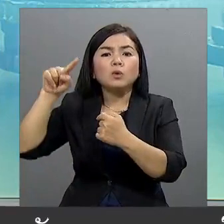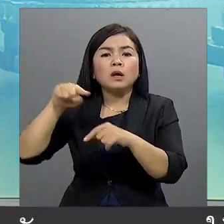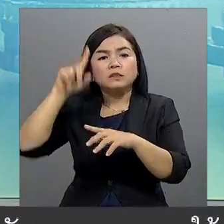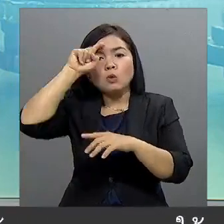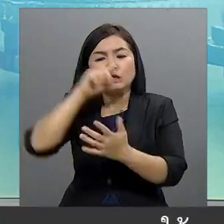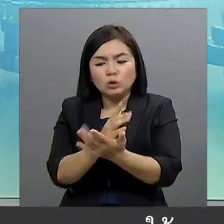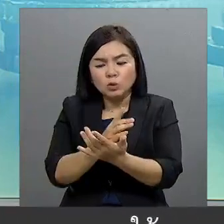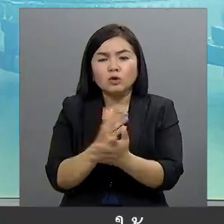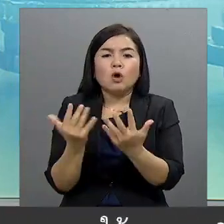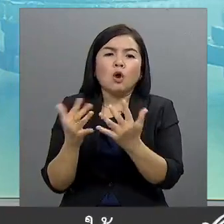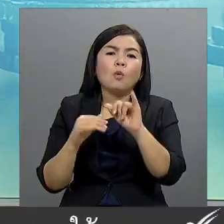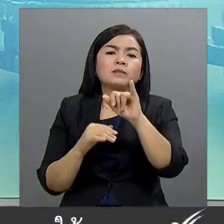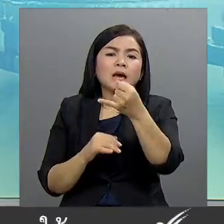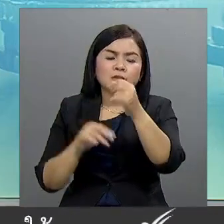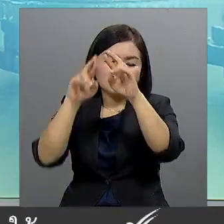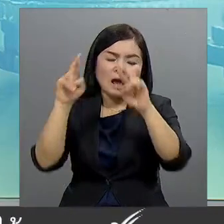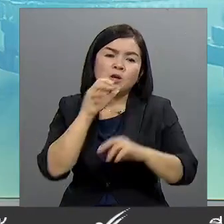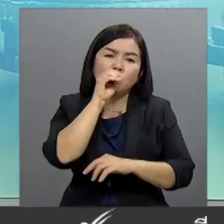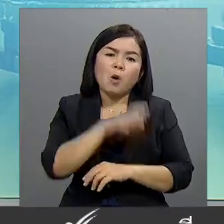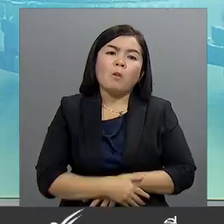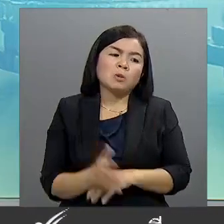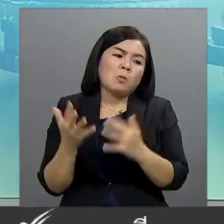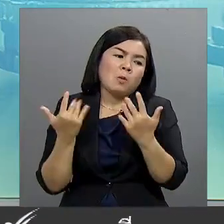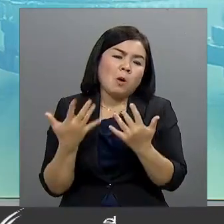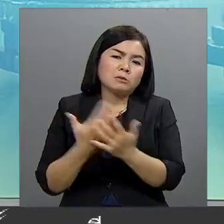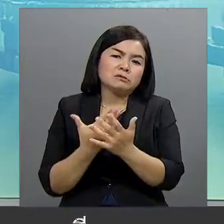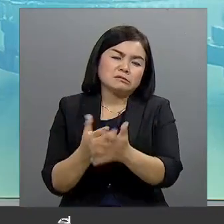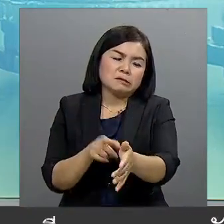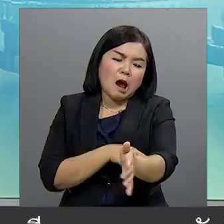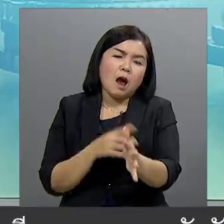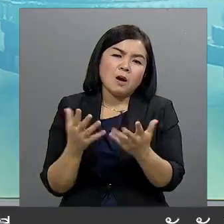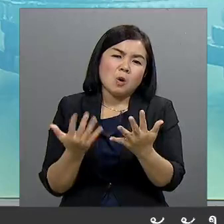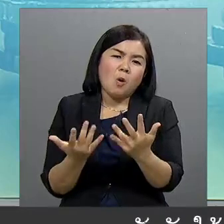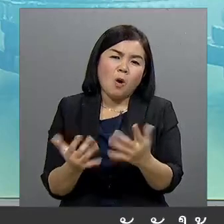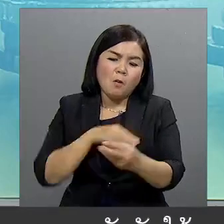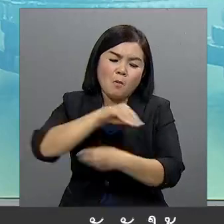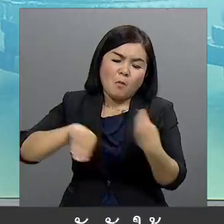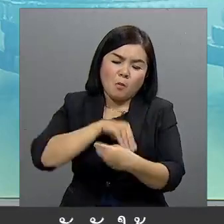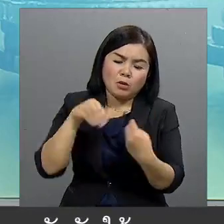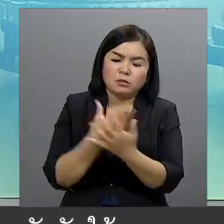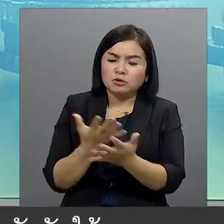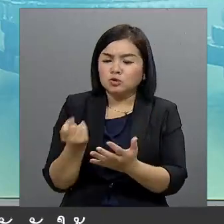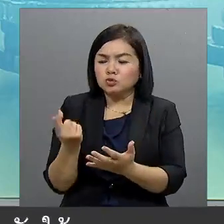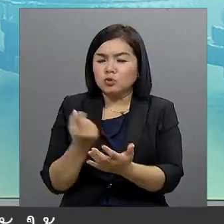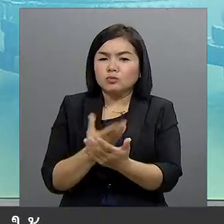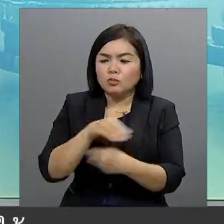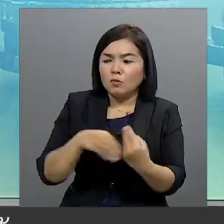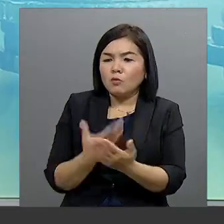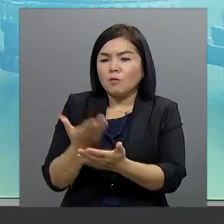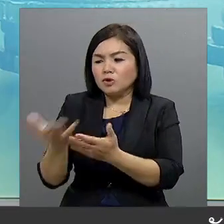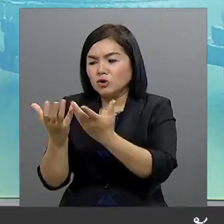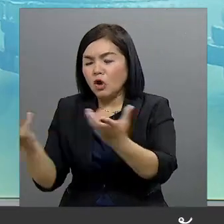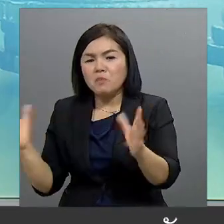หลายร้านเขาก็เลยบอกว่า ถ้าเป็แบบนี้ เงินช้าเงินไม่สามารถหมุนได้ทันทีทันใดเขาจะไปซ้อวัถุดิบทำของวันต่อไป